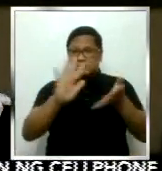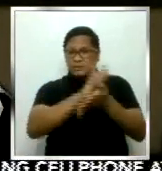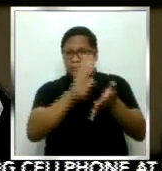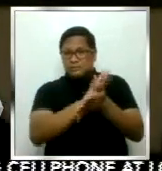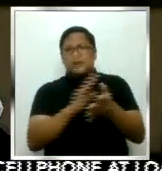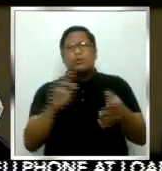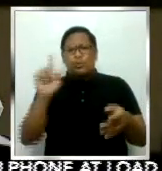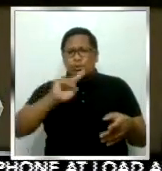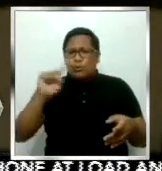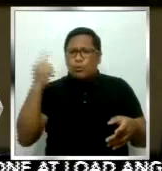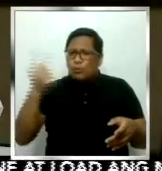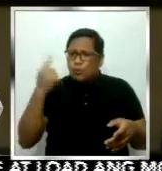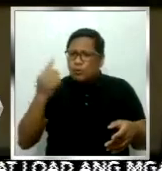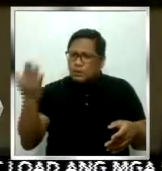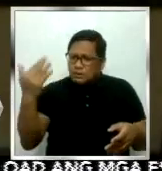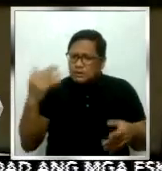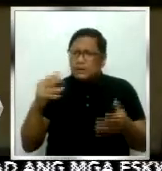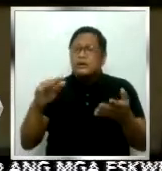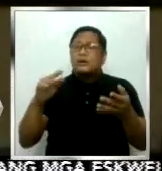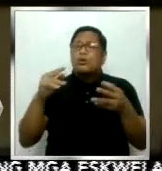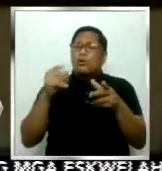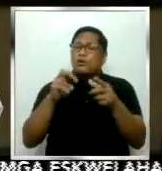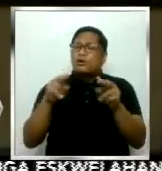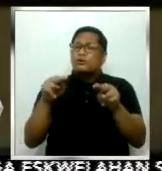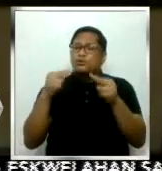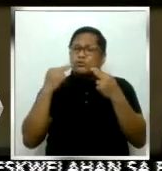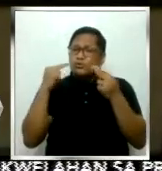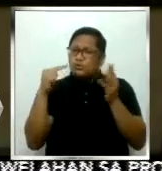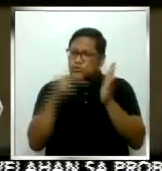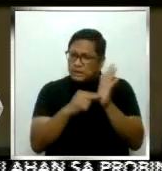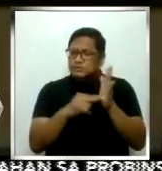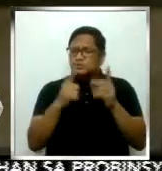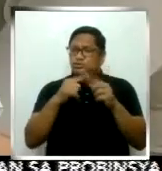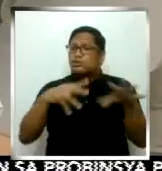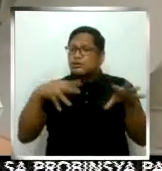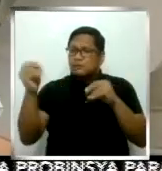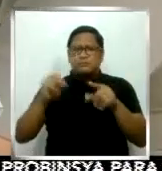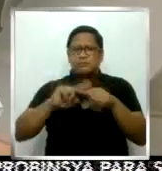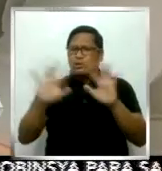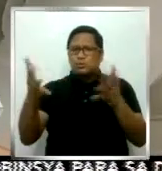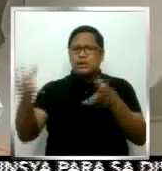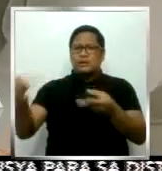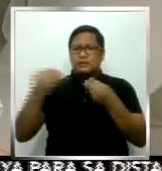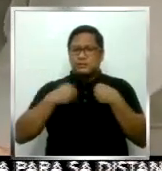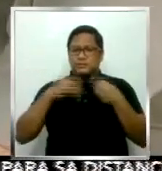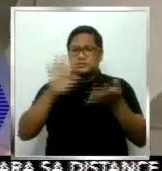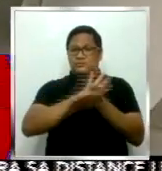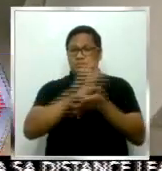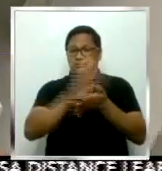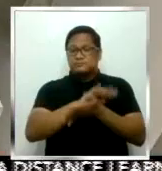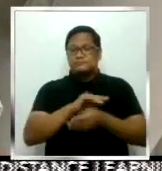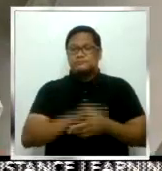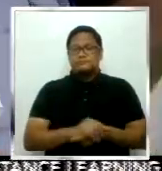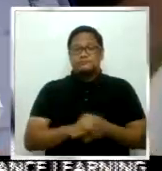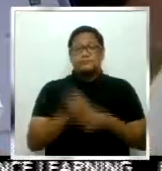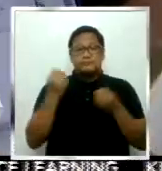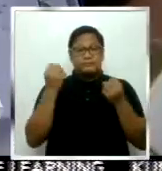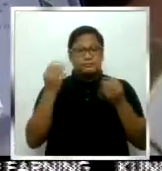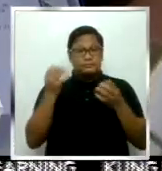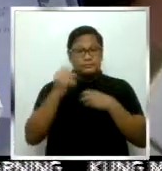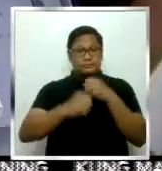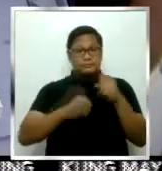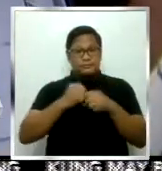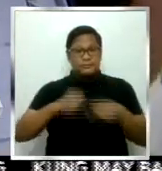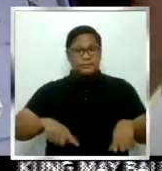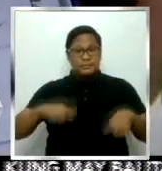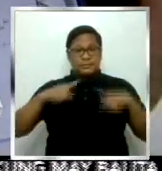yung maayos na notice for us to evacuate, pero wala po talaga silang ibinibigay. Ilang taon na raw silang nakatira sa lugar. Kompleto